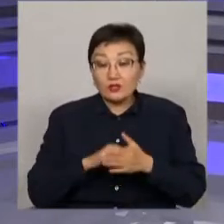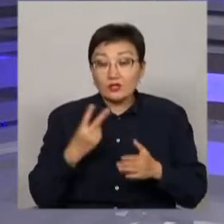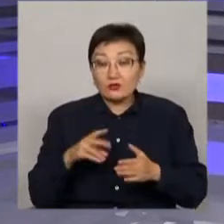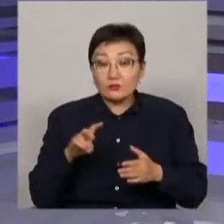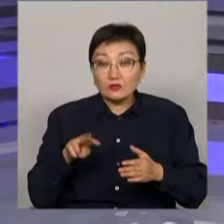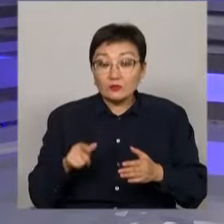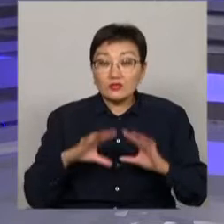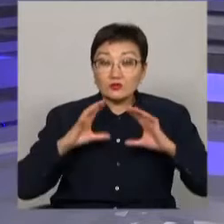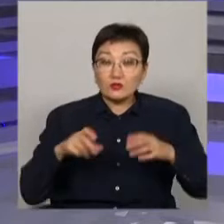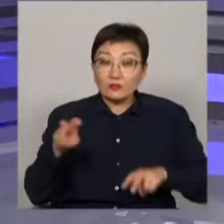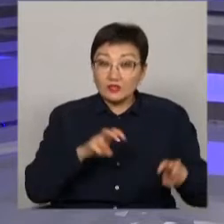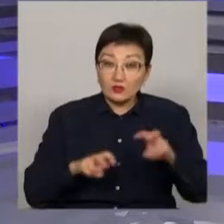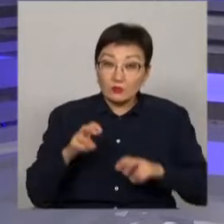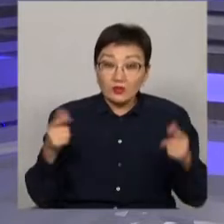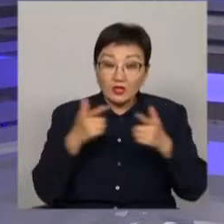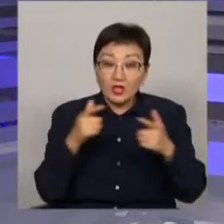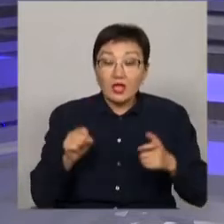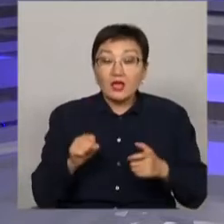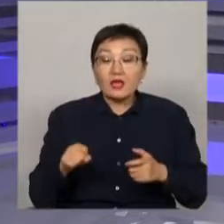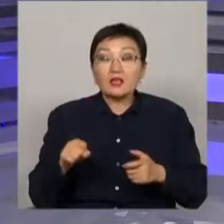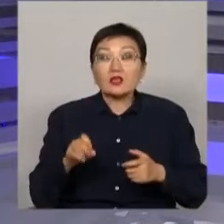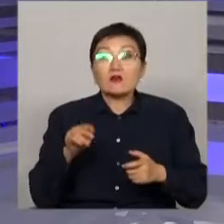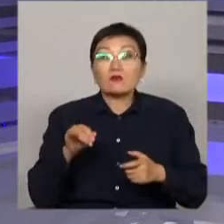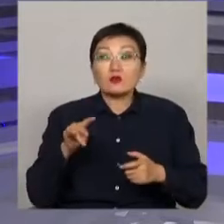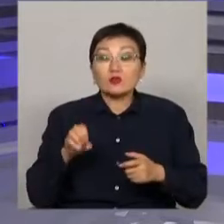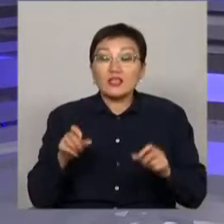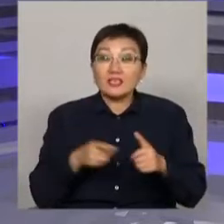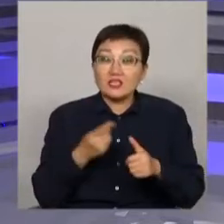маусымда халықаралық іздеуде жүрген Адиндо Нонсо Фортуна